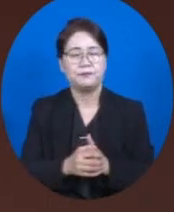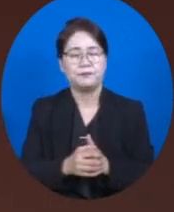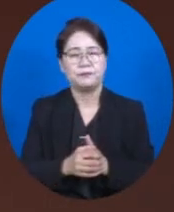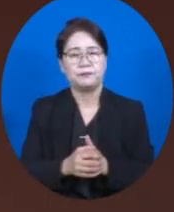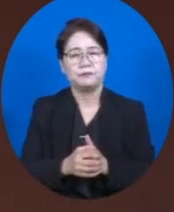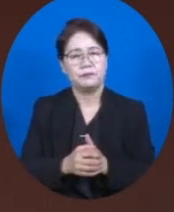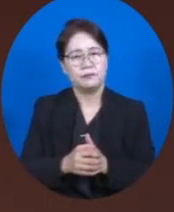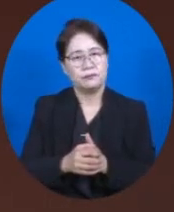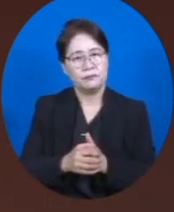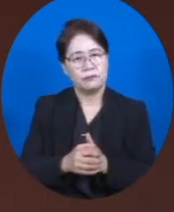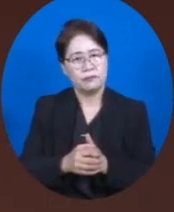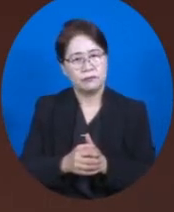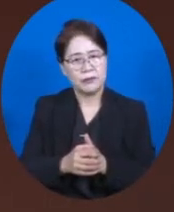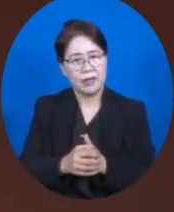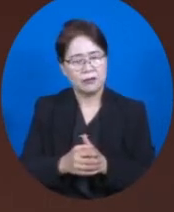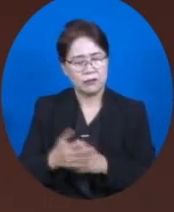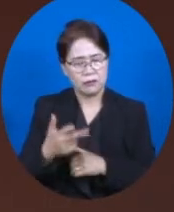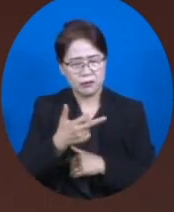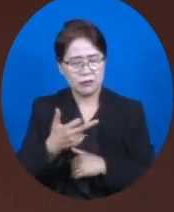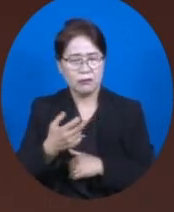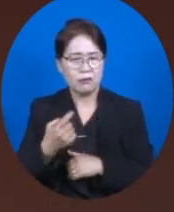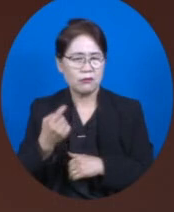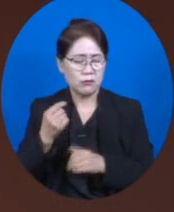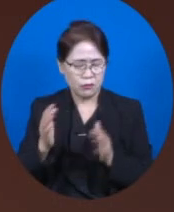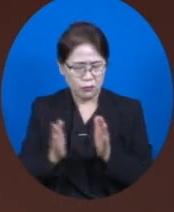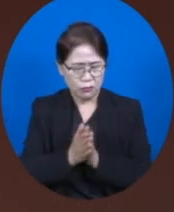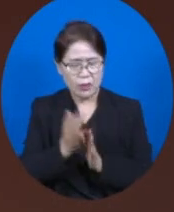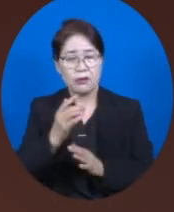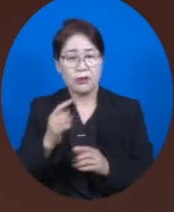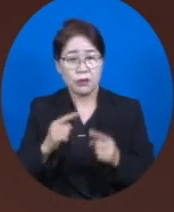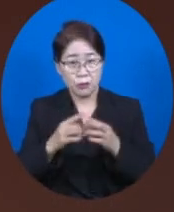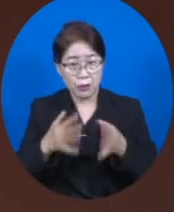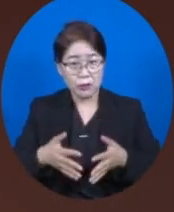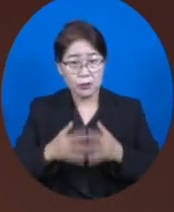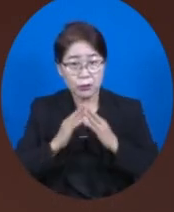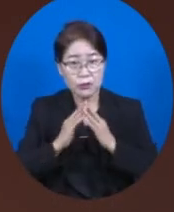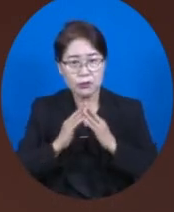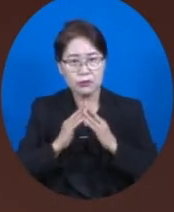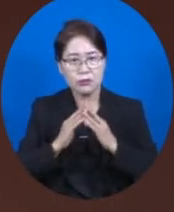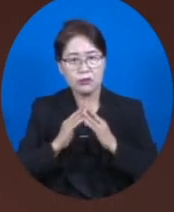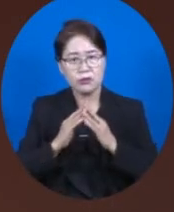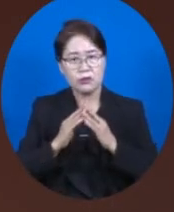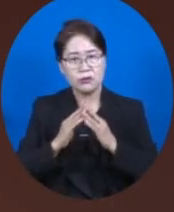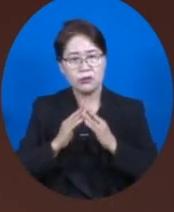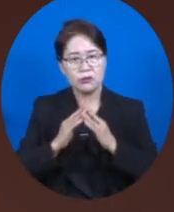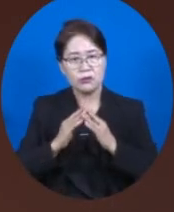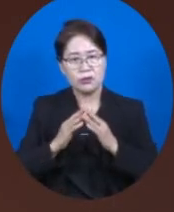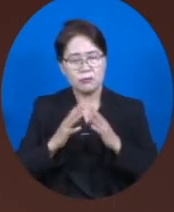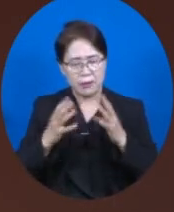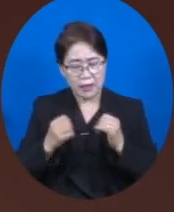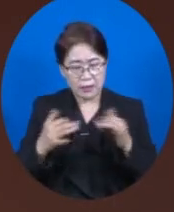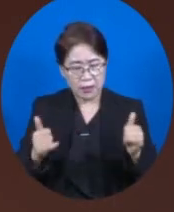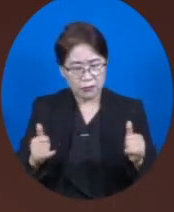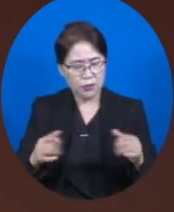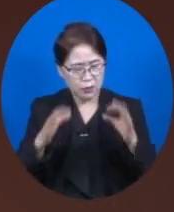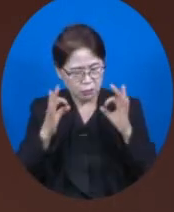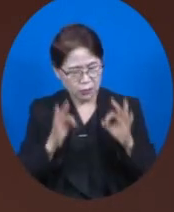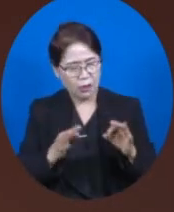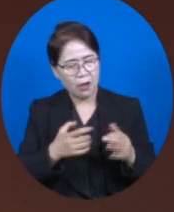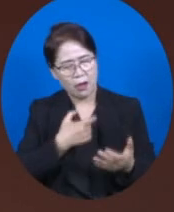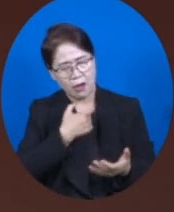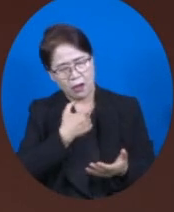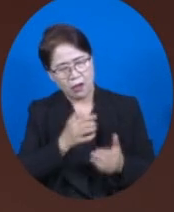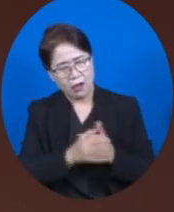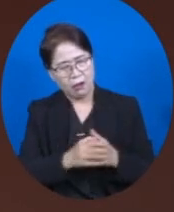아무리 대리석으로 웅장하고 크고 화려하게 짓고 여러분 아무리 사람들을 보기에 감탄할